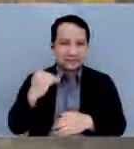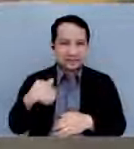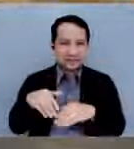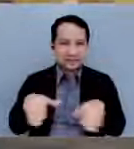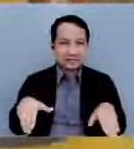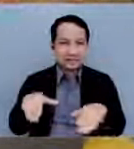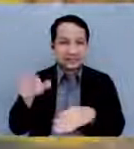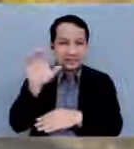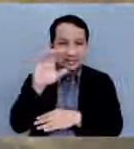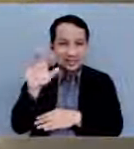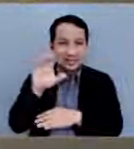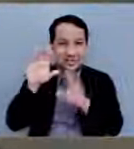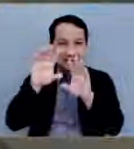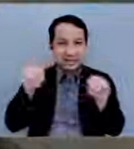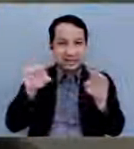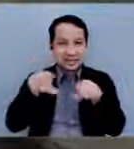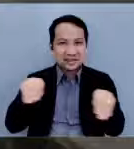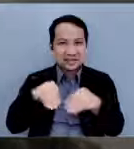party.